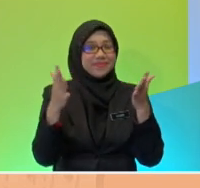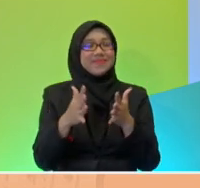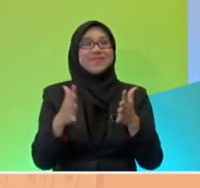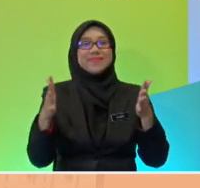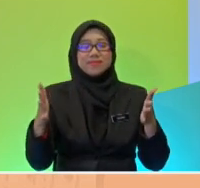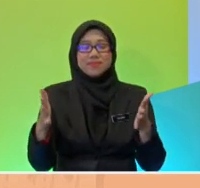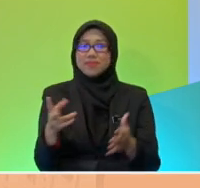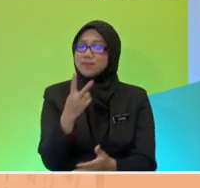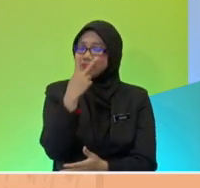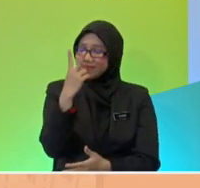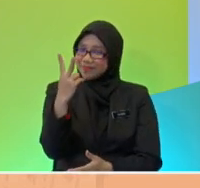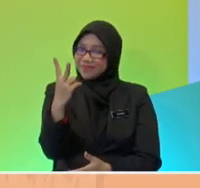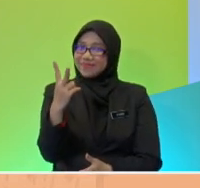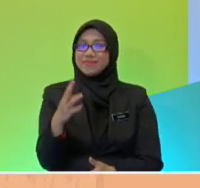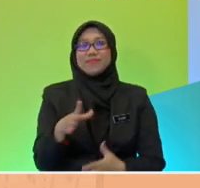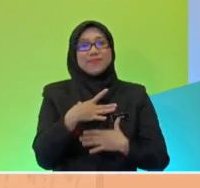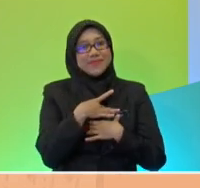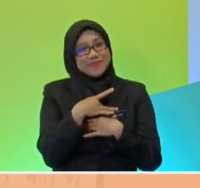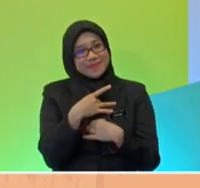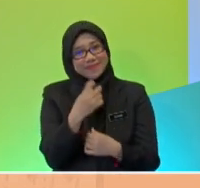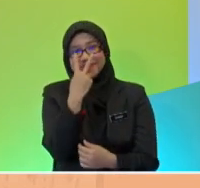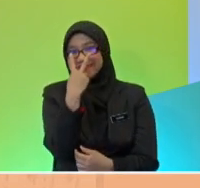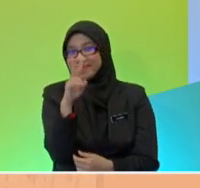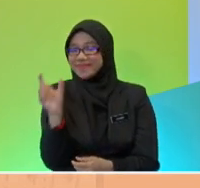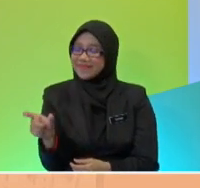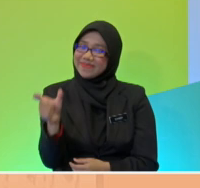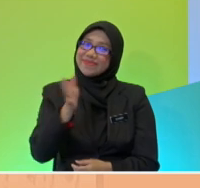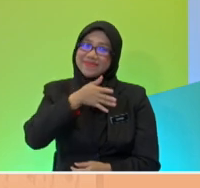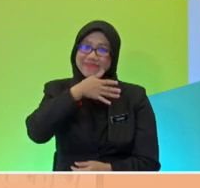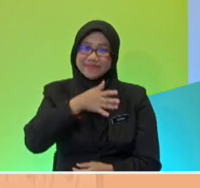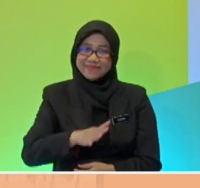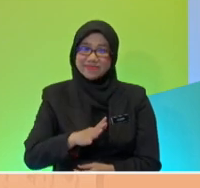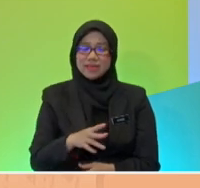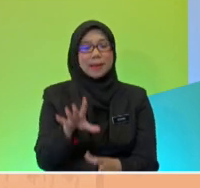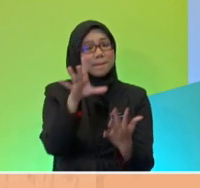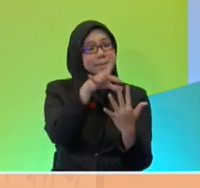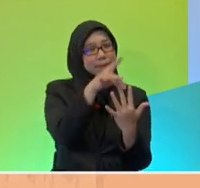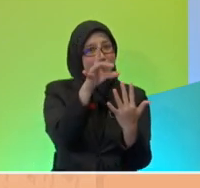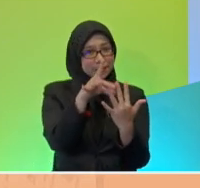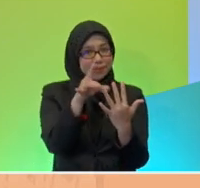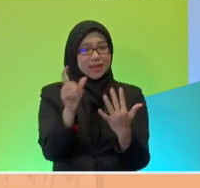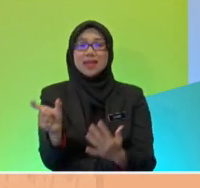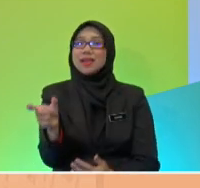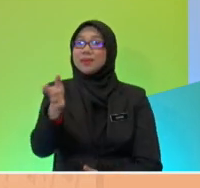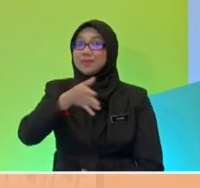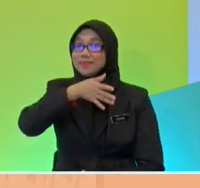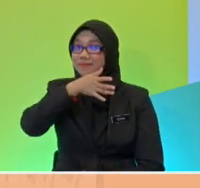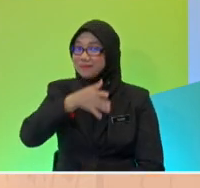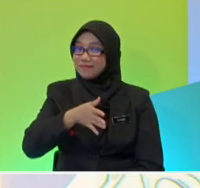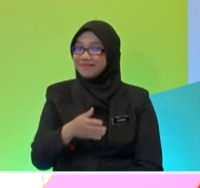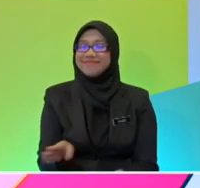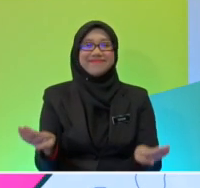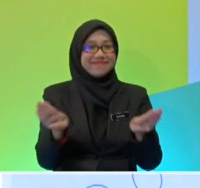tertarik dengan sifat amanah Baginda sehingga memilih untuk menjadikan Nabi Muhammad Shallallahu sebagai